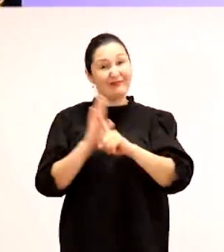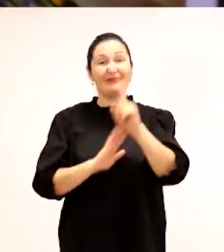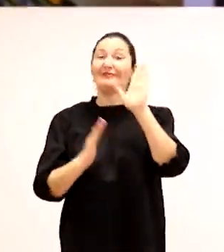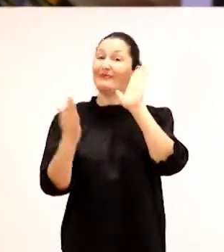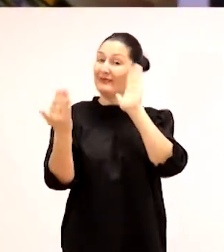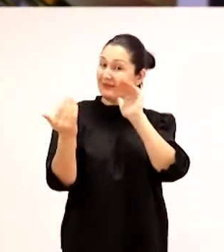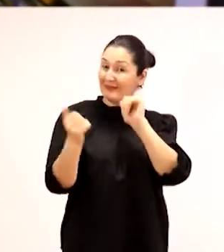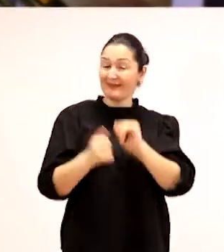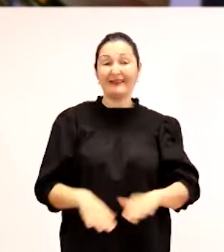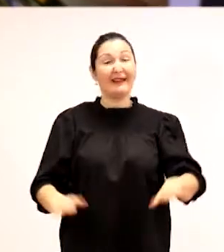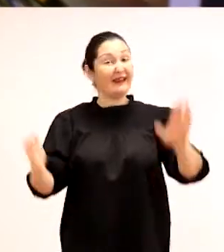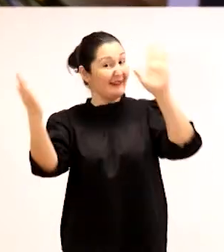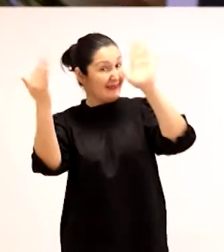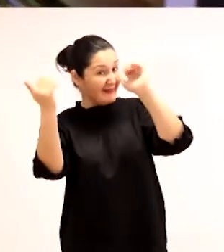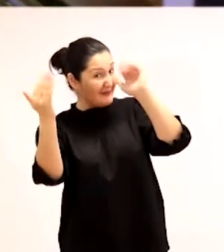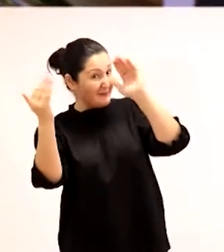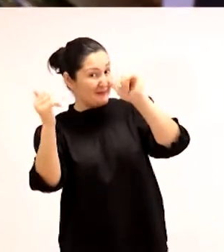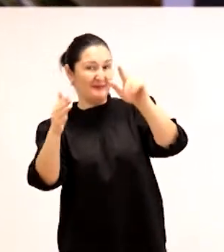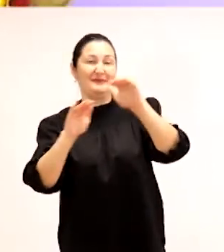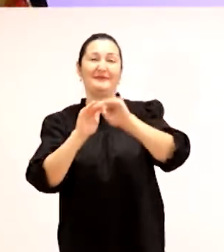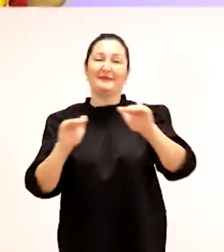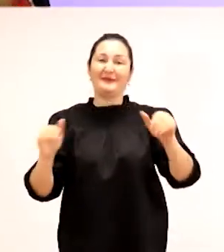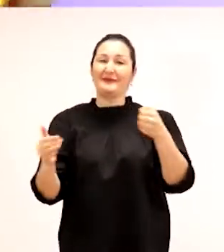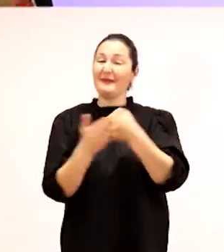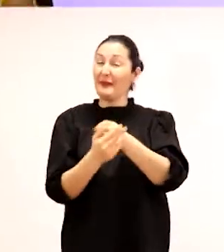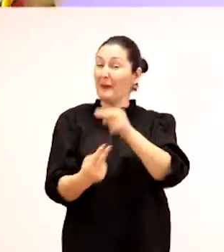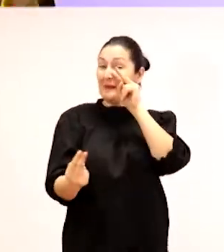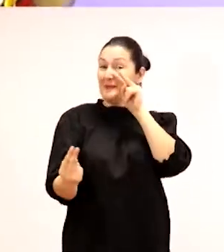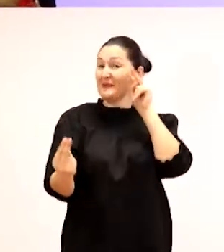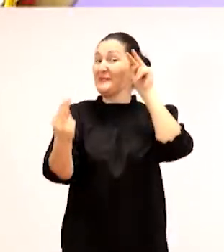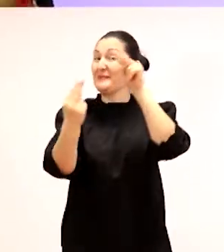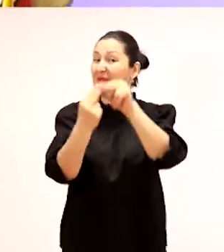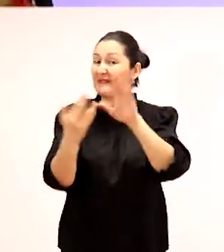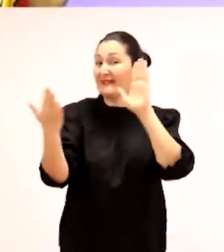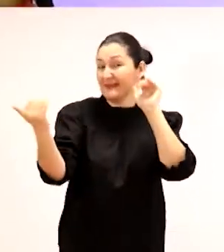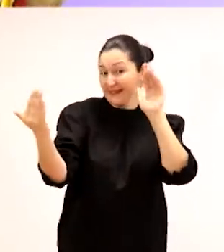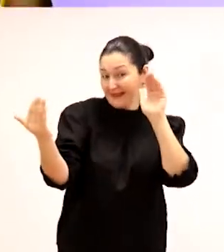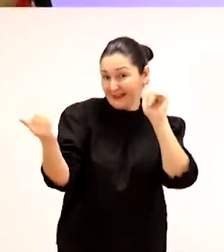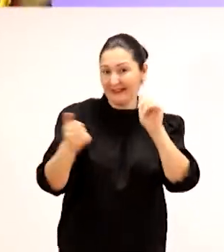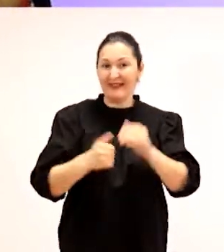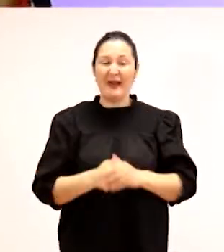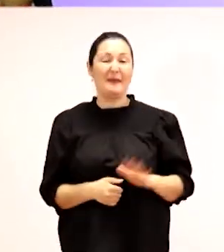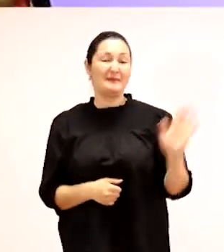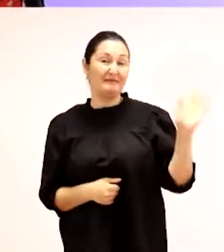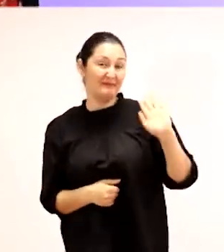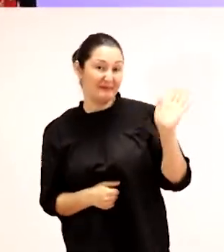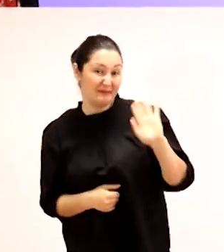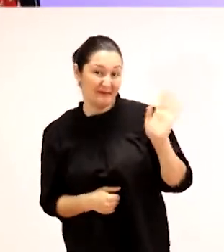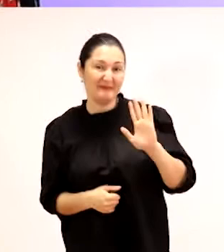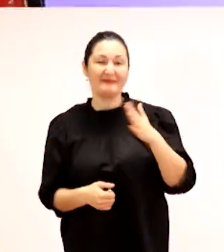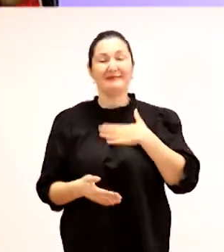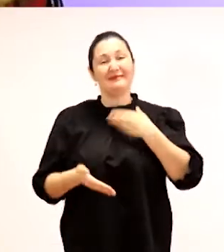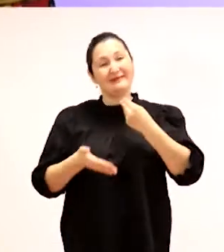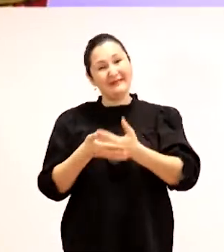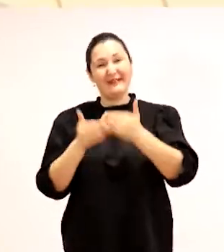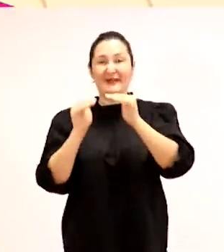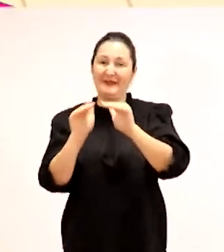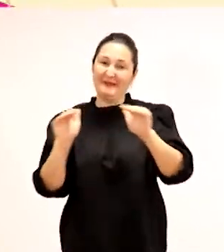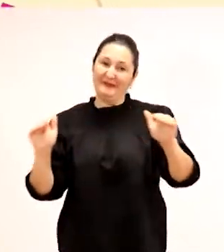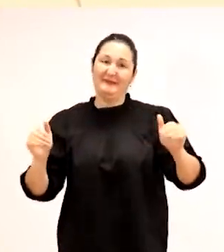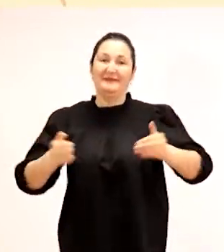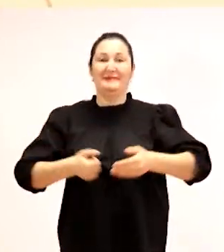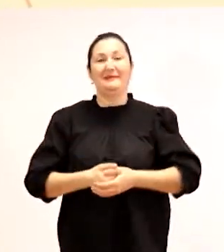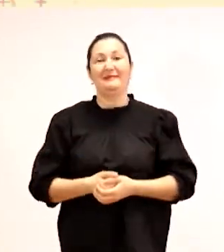Да? До свидания, ребята. До свидания. До свидания, мои маленькие друзья.